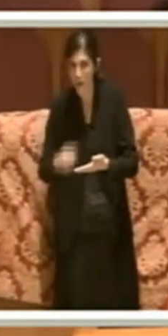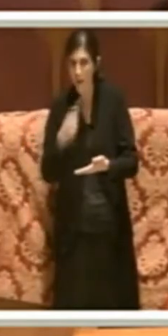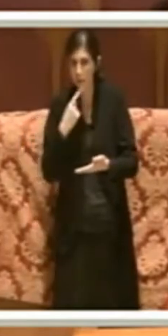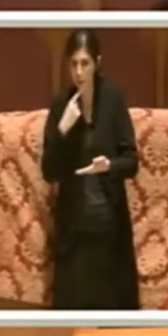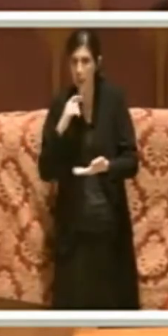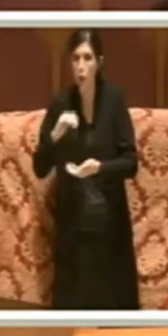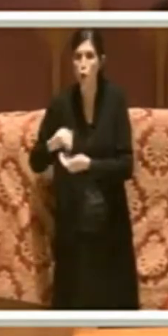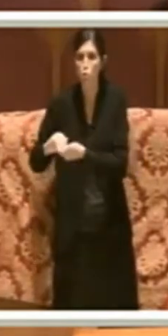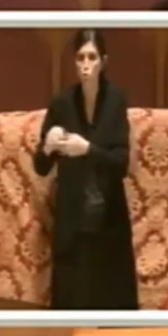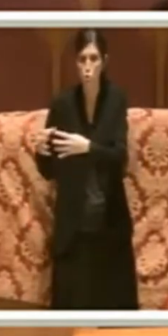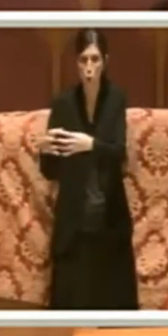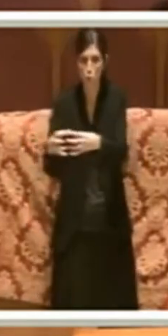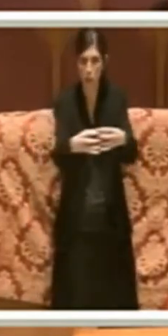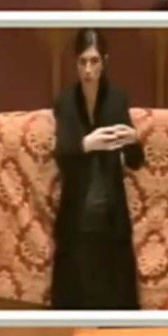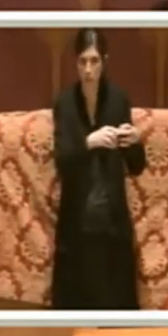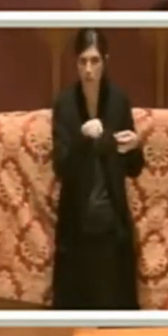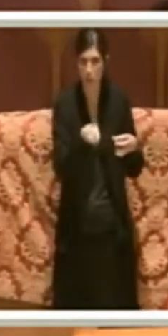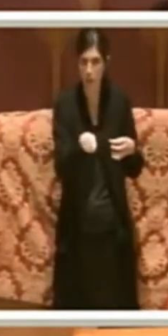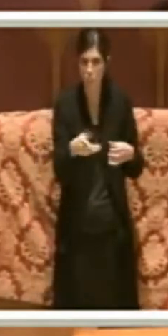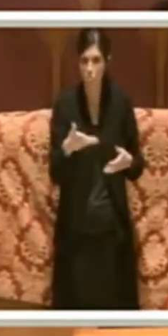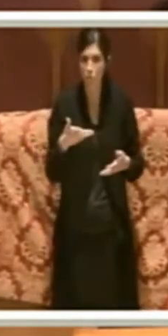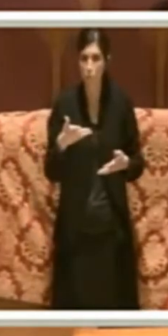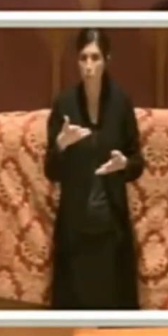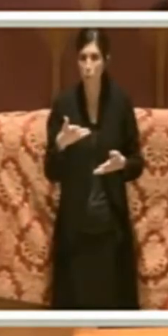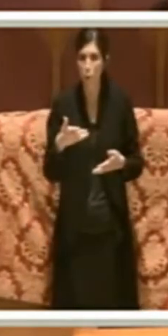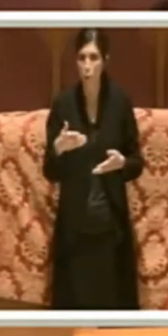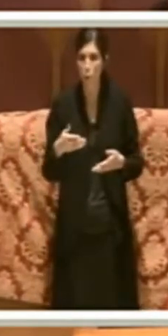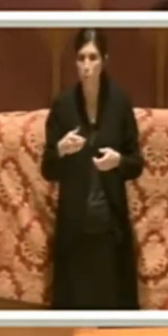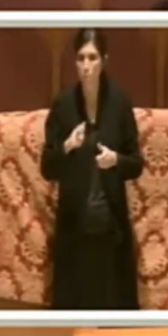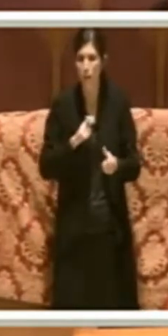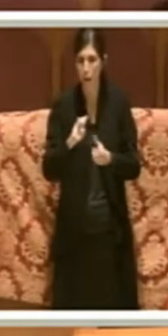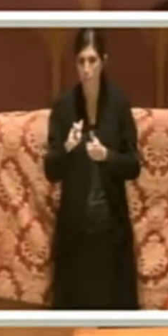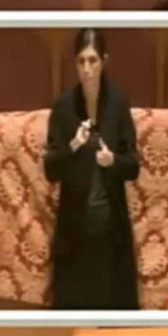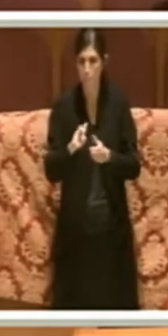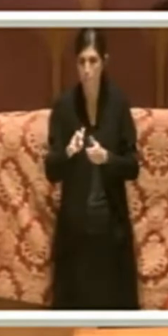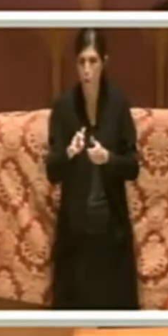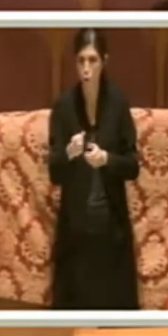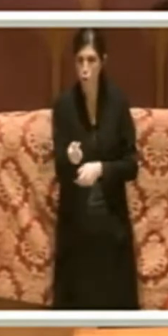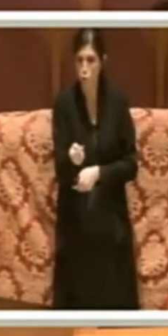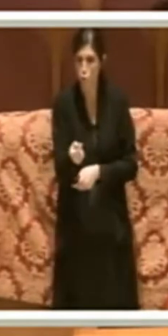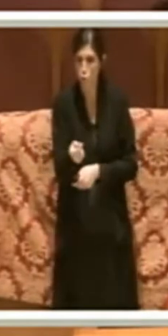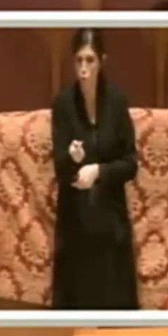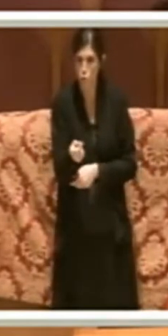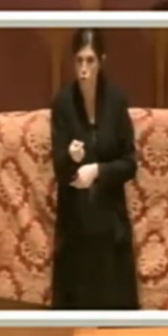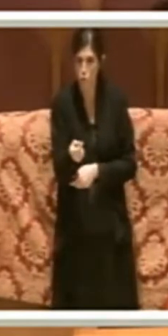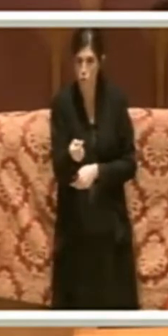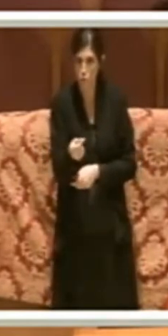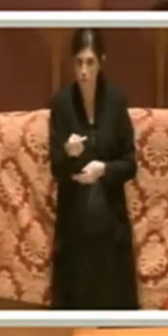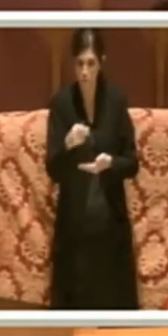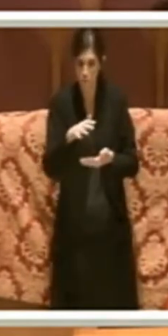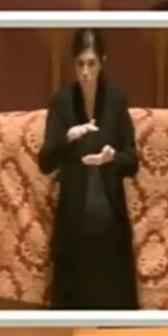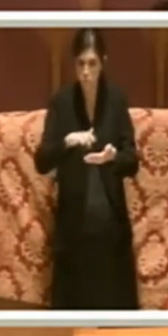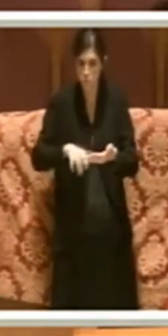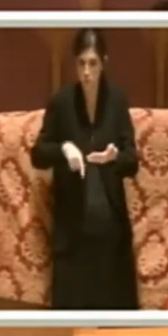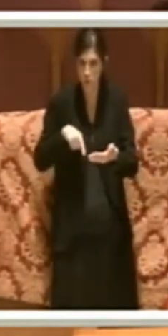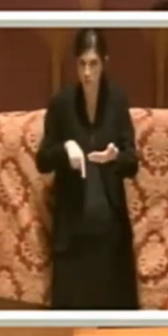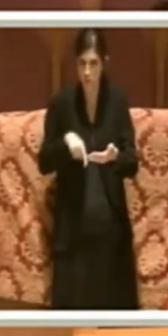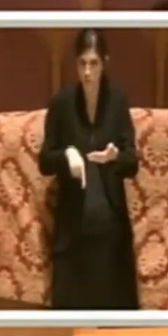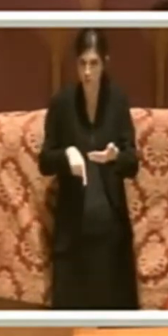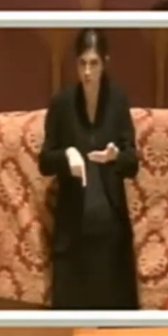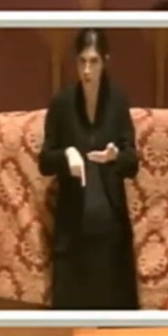l'esatta quantificazione del rapporto economico, che in linea tendenziale, in un mondo